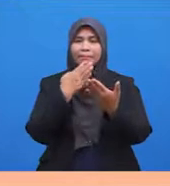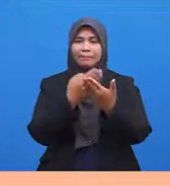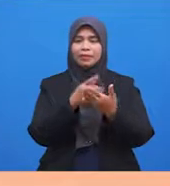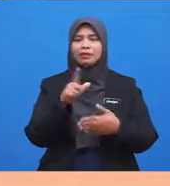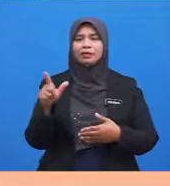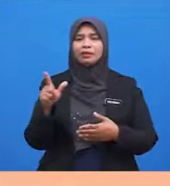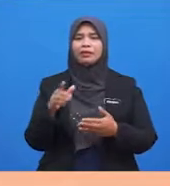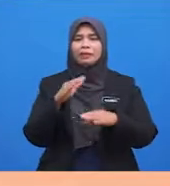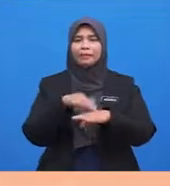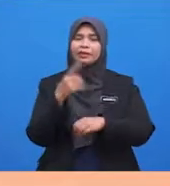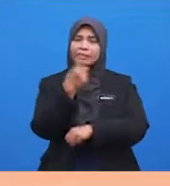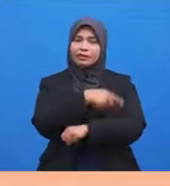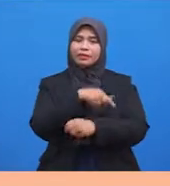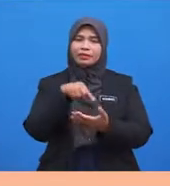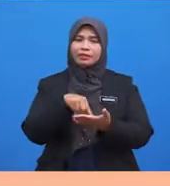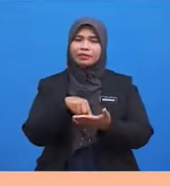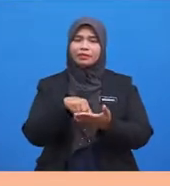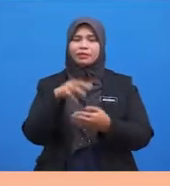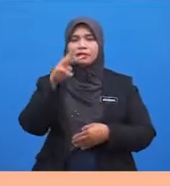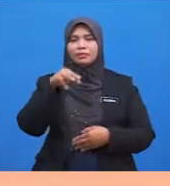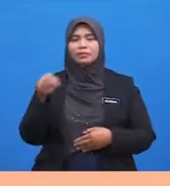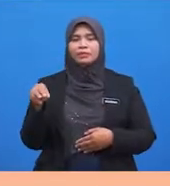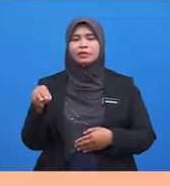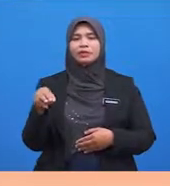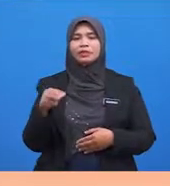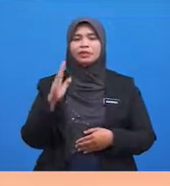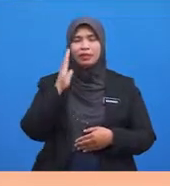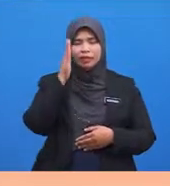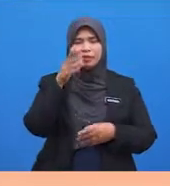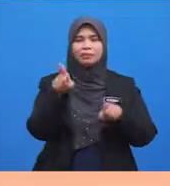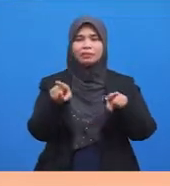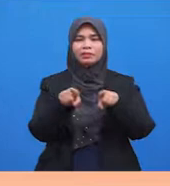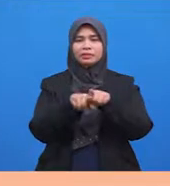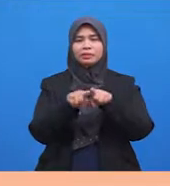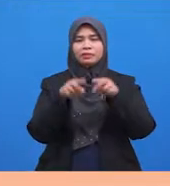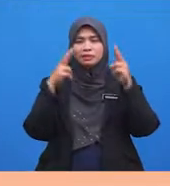Baiklah, pada hari ini murid-murid akan bersama